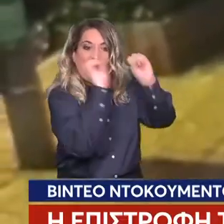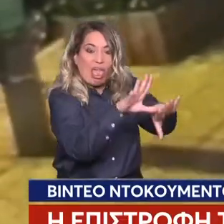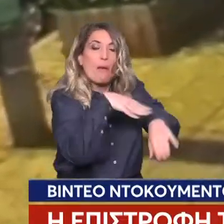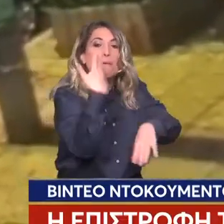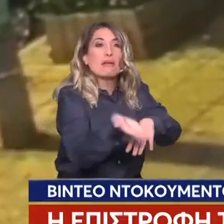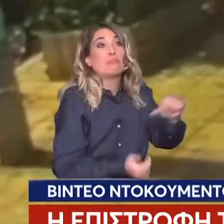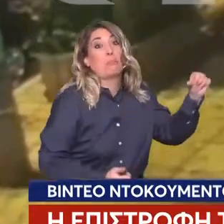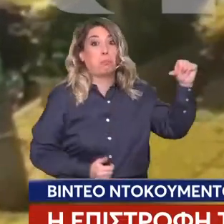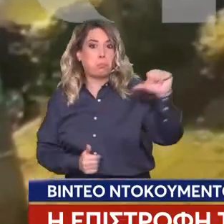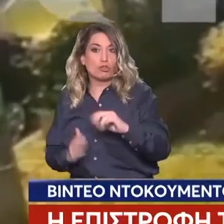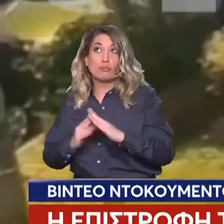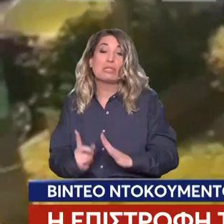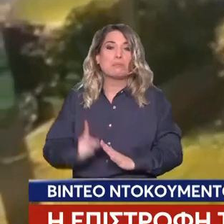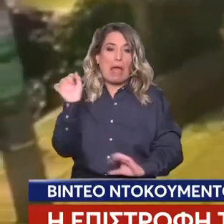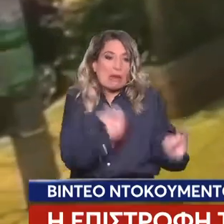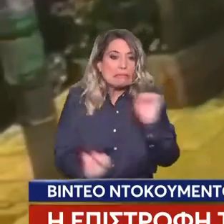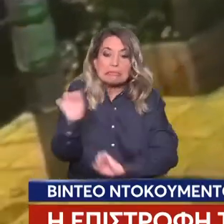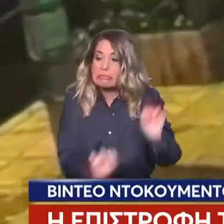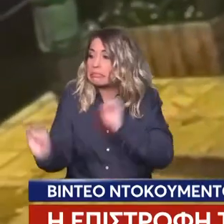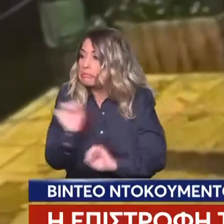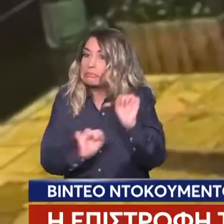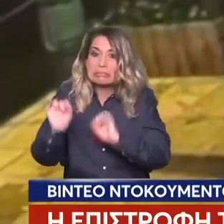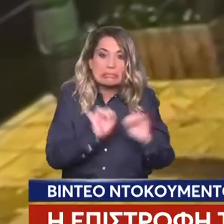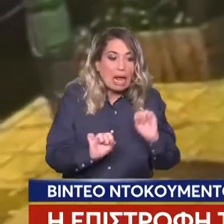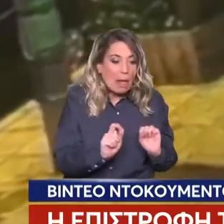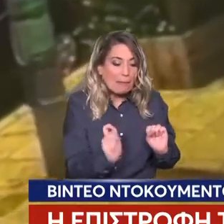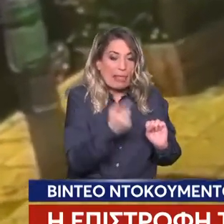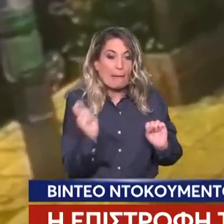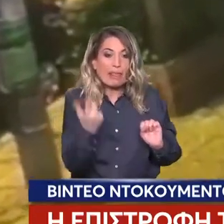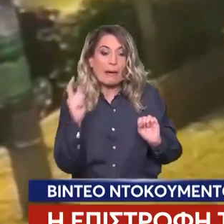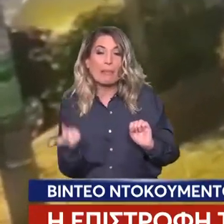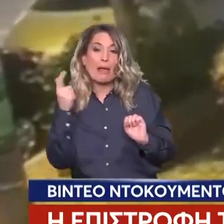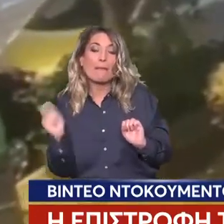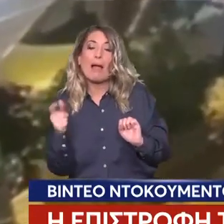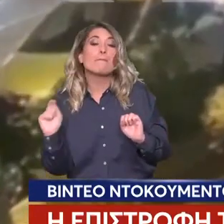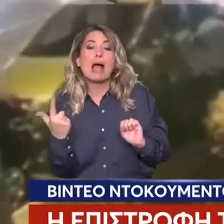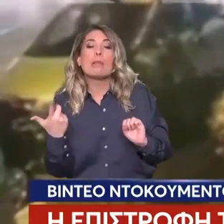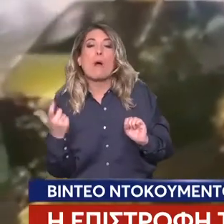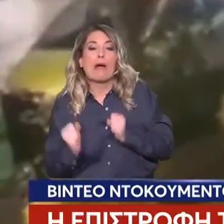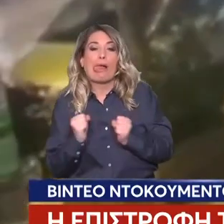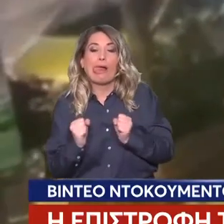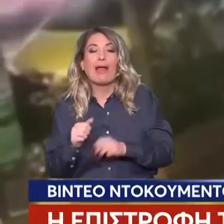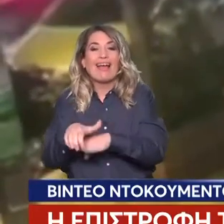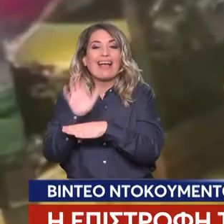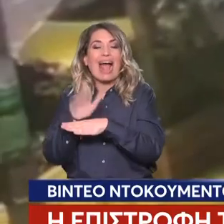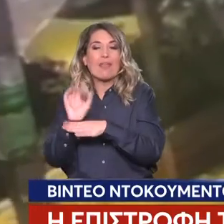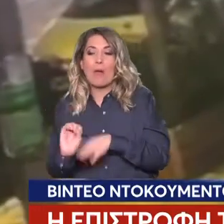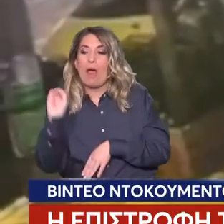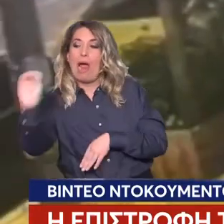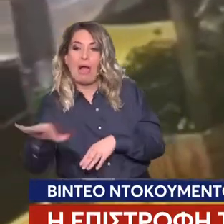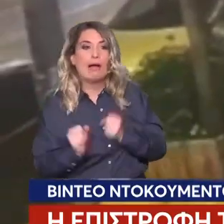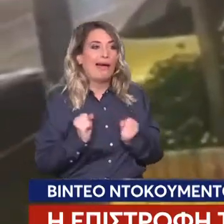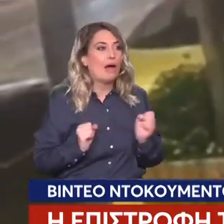Αυτό είναι το πλάνο, ξαναλέω, ίσως τελευταία εικόνα που υπάρχει από την Γεωργία εν ζωή.